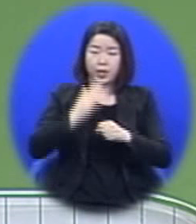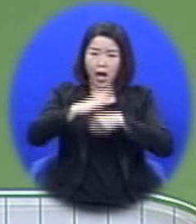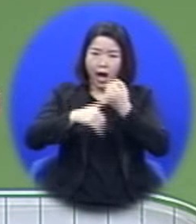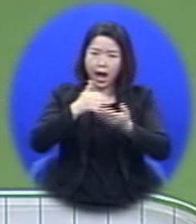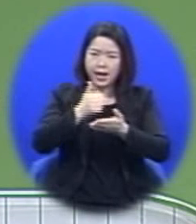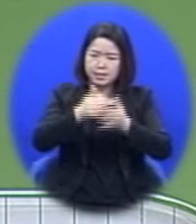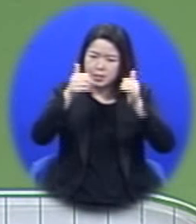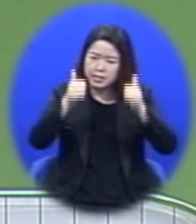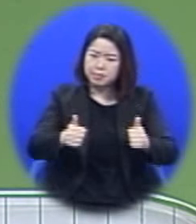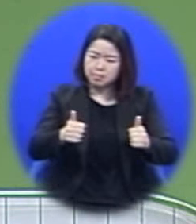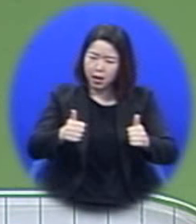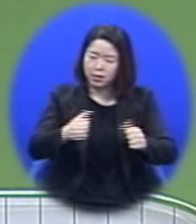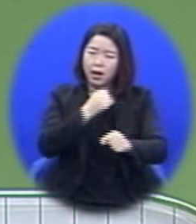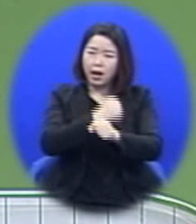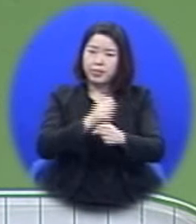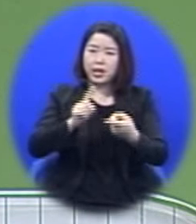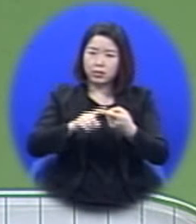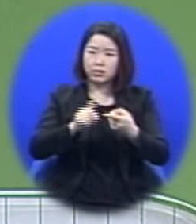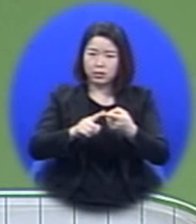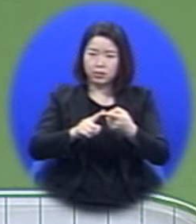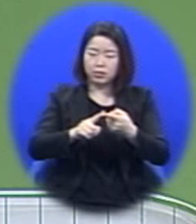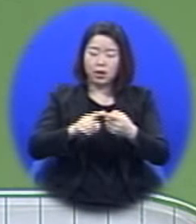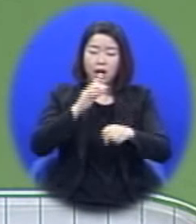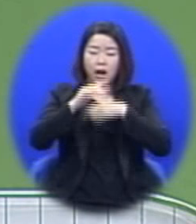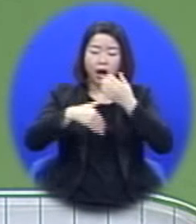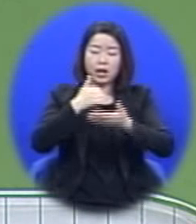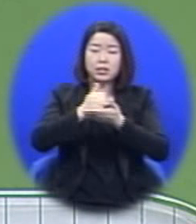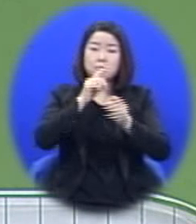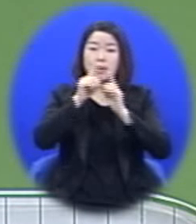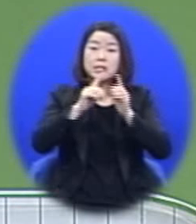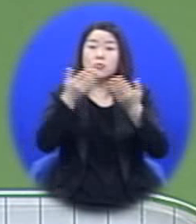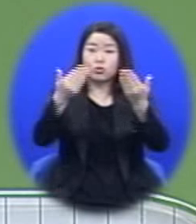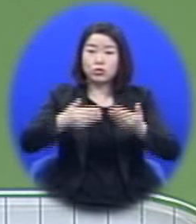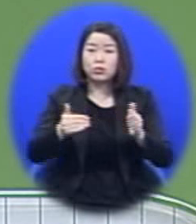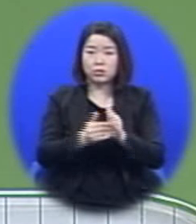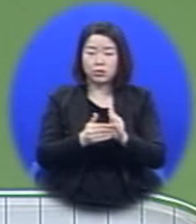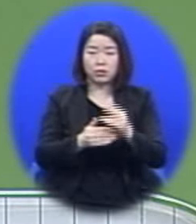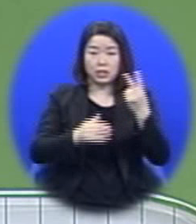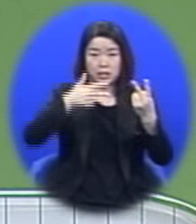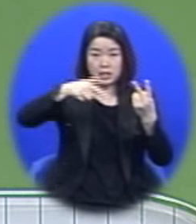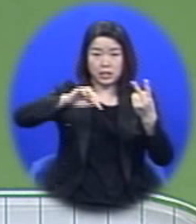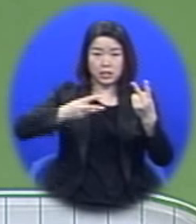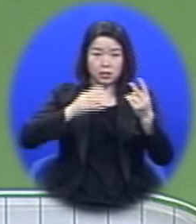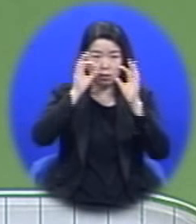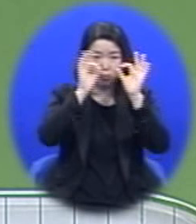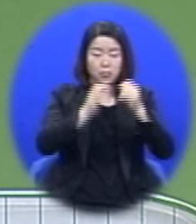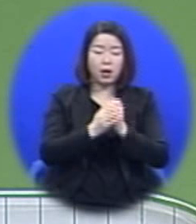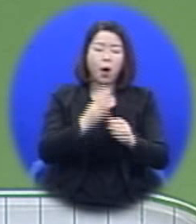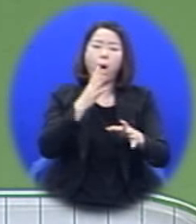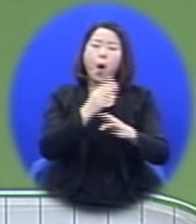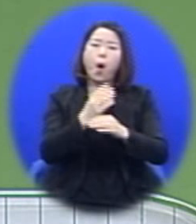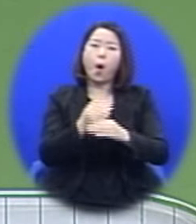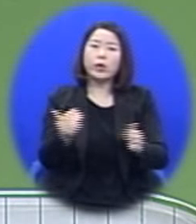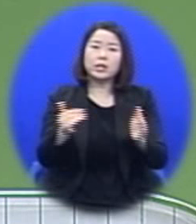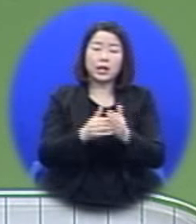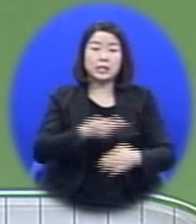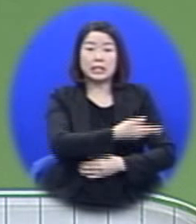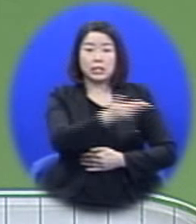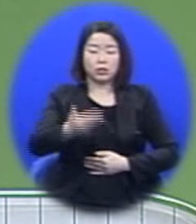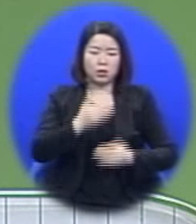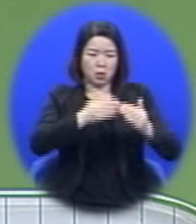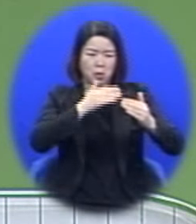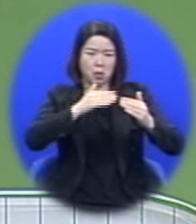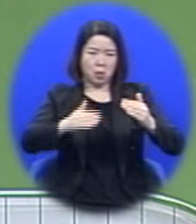하나님이 심판하실 것이라고 하나님이 말씀하십니다. 2절에 보면 언제까지 너희는 공정하지 않은